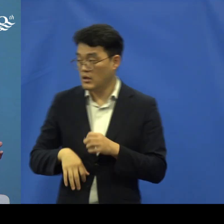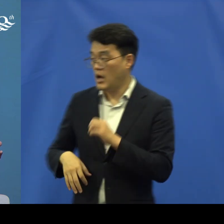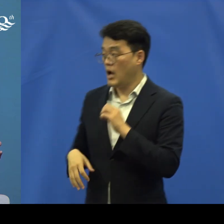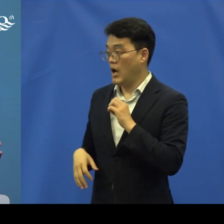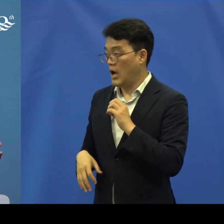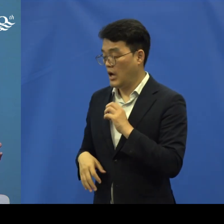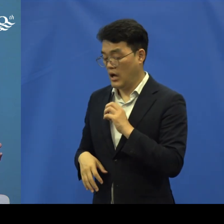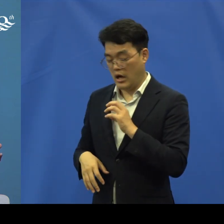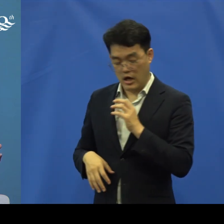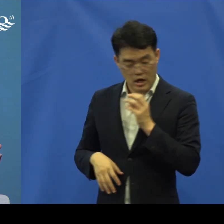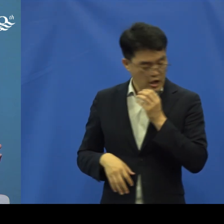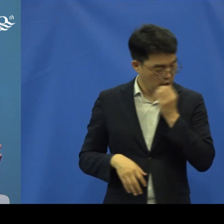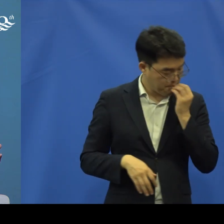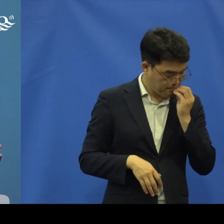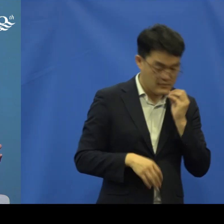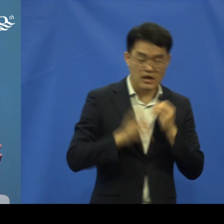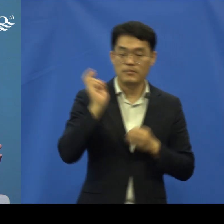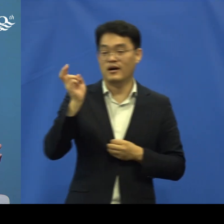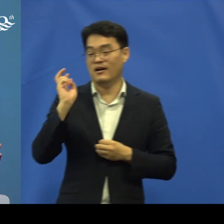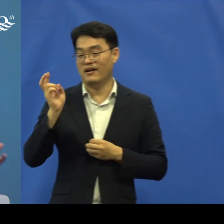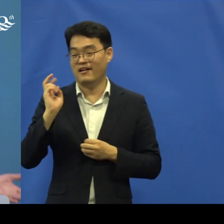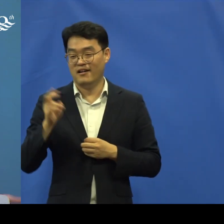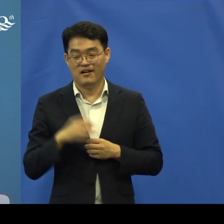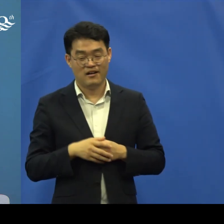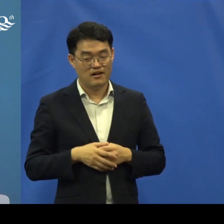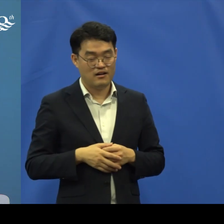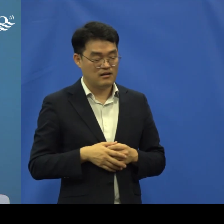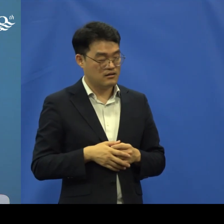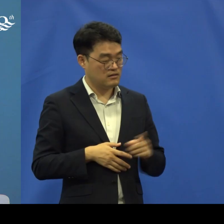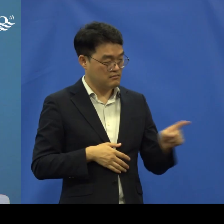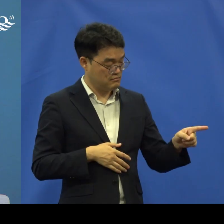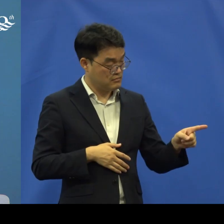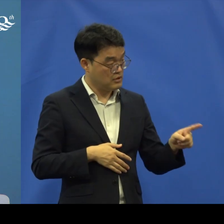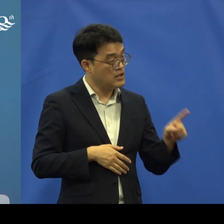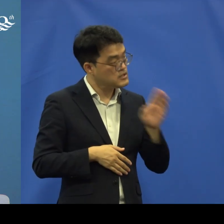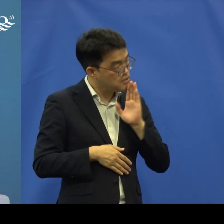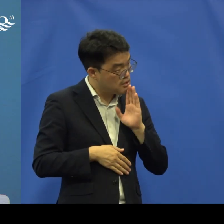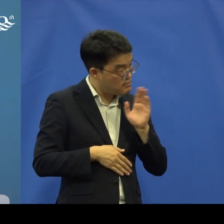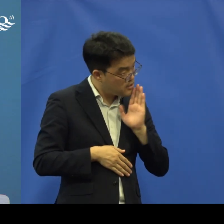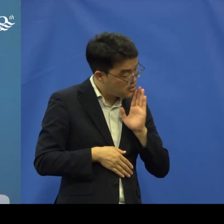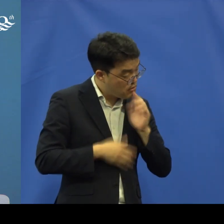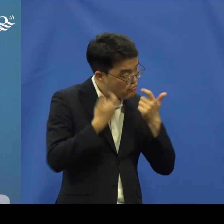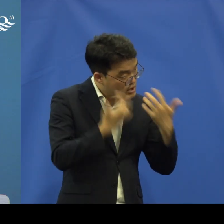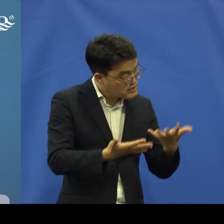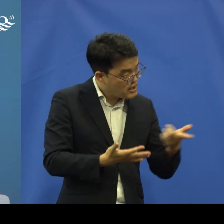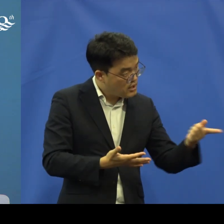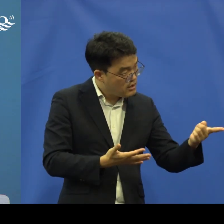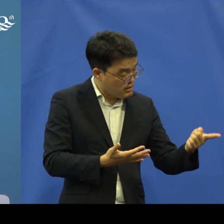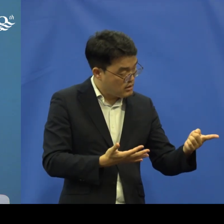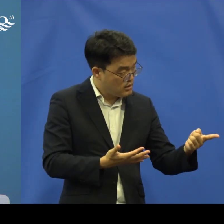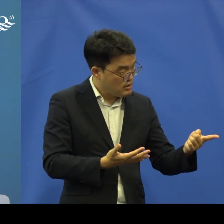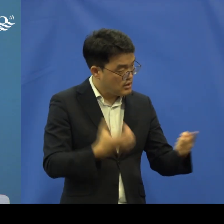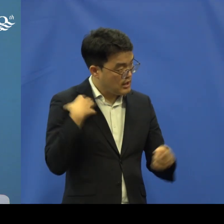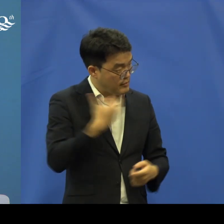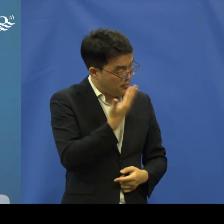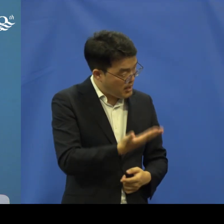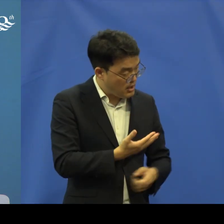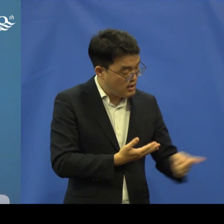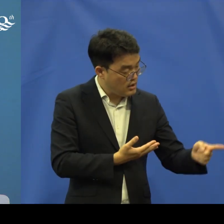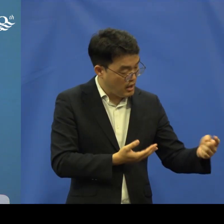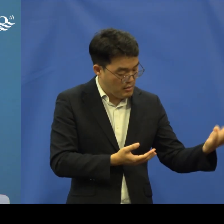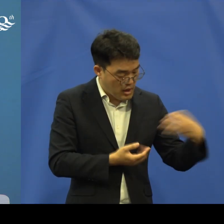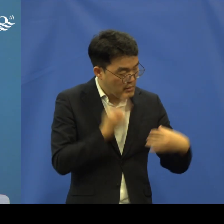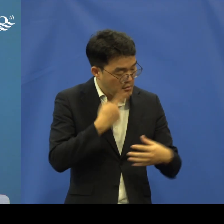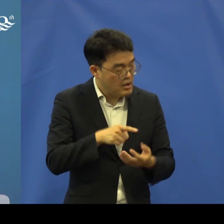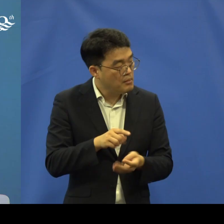책임지지 않는 얘기들을 너무 많이 해요. 자, 여러분, 느헤미야는 그들의 모든 제안들에 대해서 단호하게 처리해요. 사사로움에 휘말리지